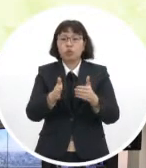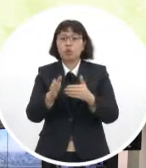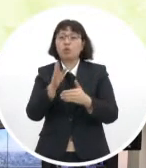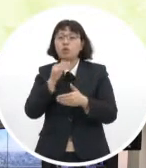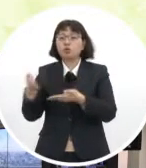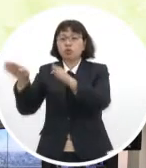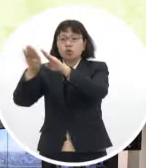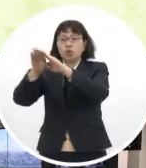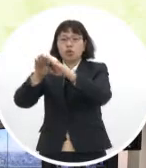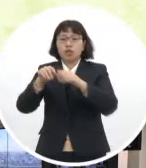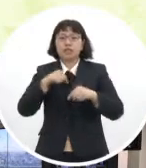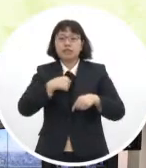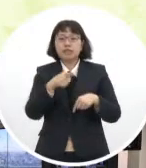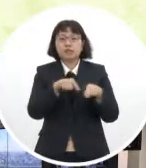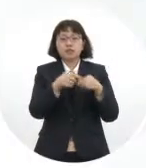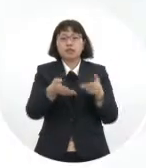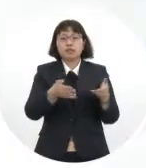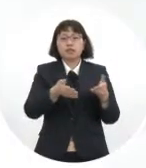転・整備しました。